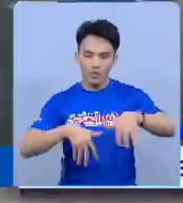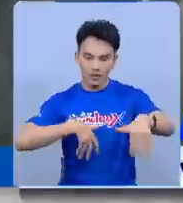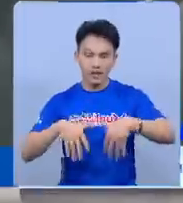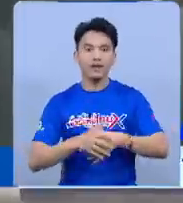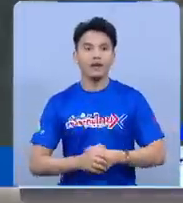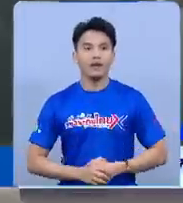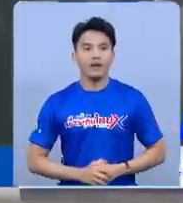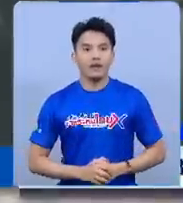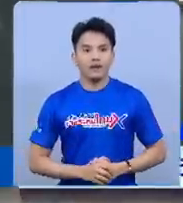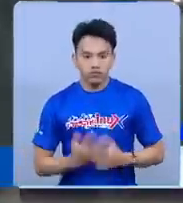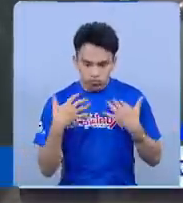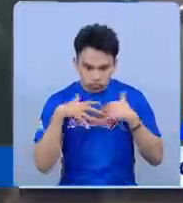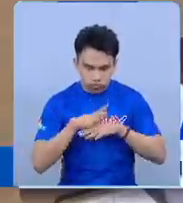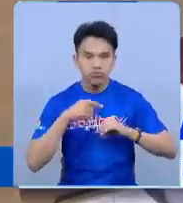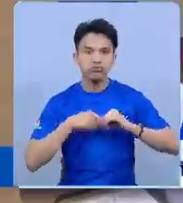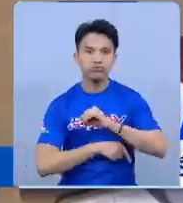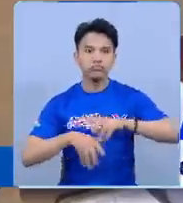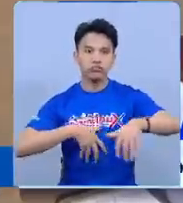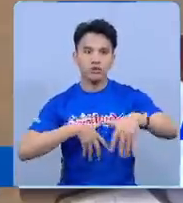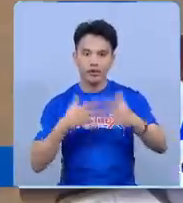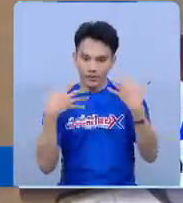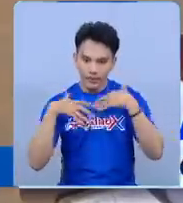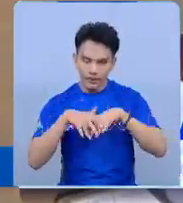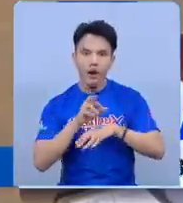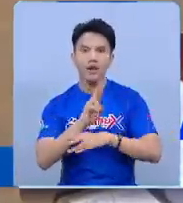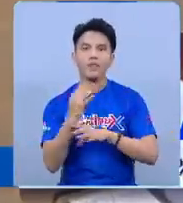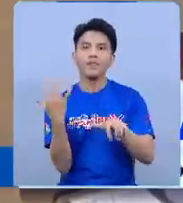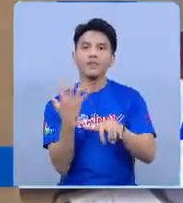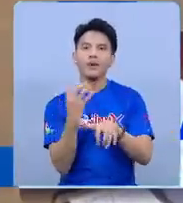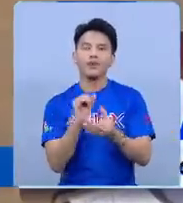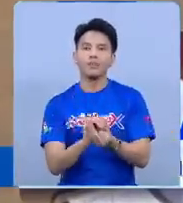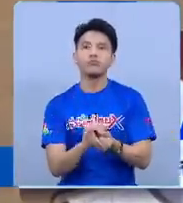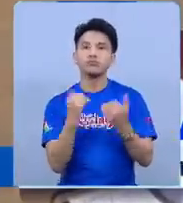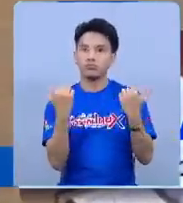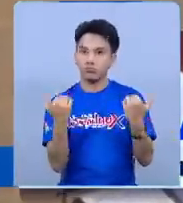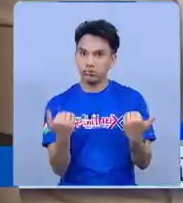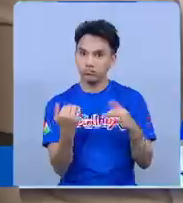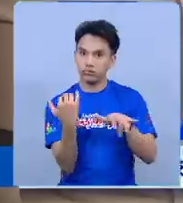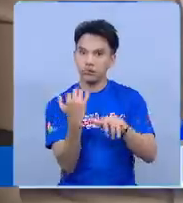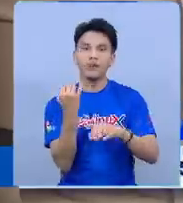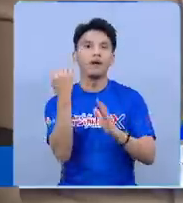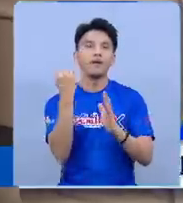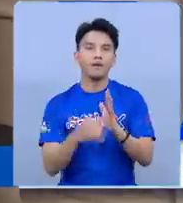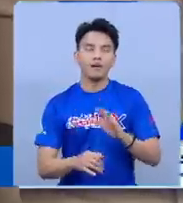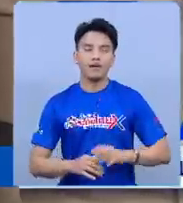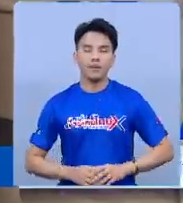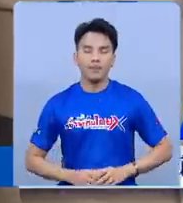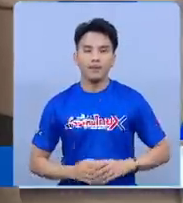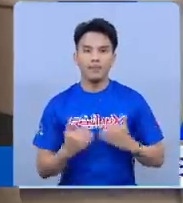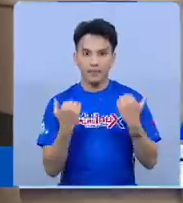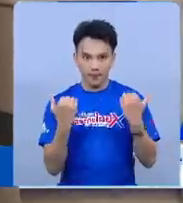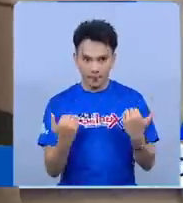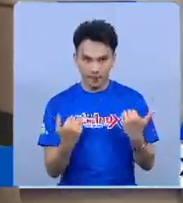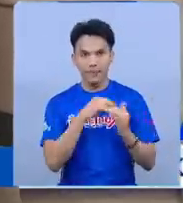นะคะร่วมกันช่อโกงประชาชนและร่วมกันนำเข้าสู่ระบบคอมพิวเตอร์ซึ่งข้อมูลอันเป็นเท็จนะคะลง